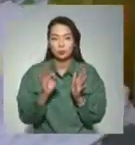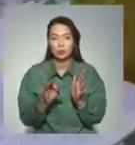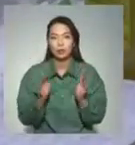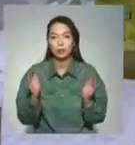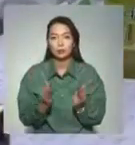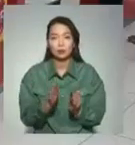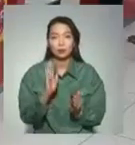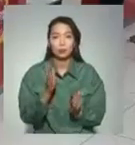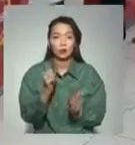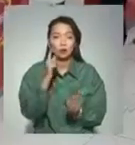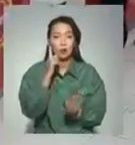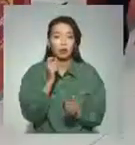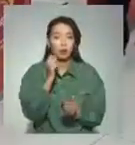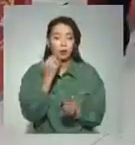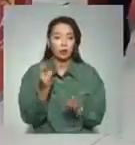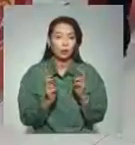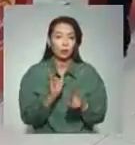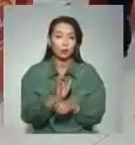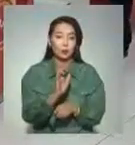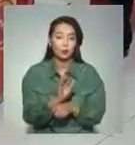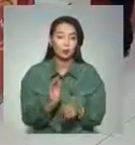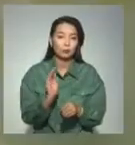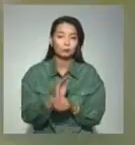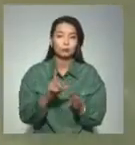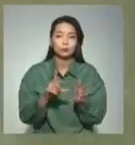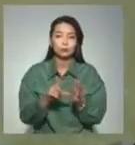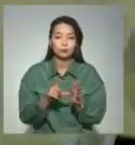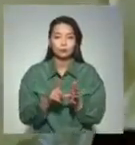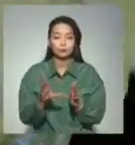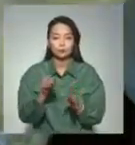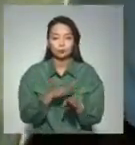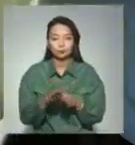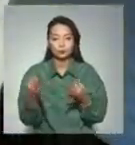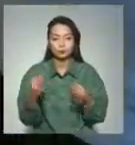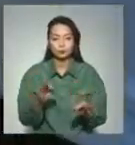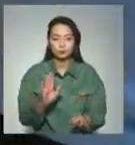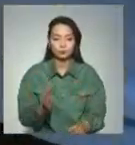Ал қант шикізатын импорттаушылар қосымша құн салығын төлеуден толығымен босатылады.